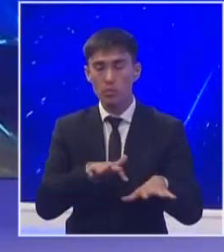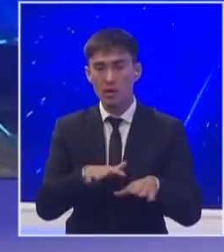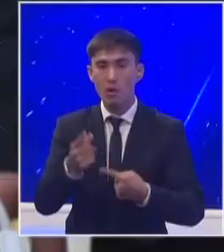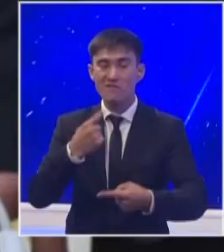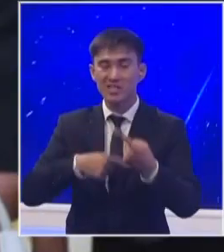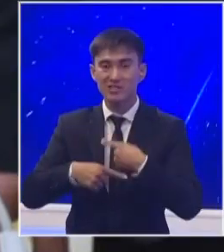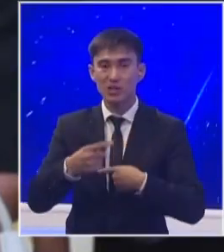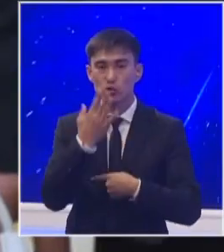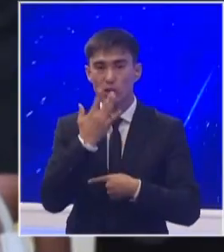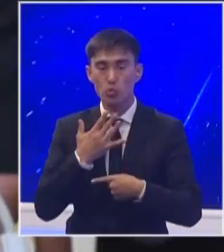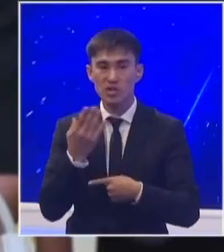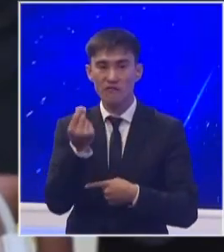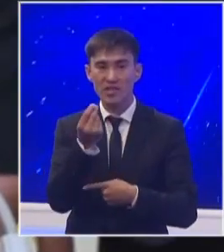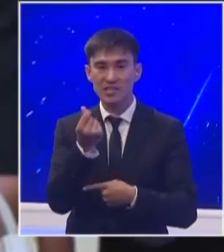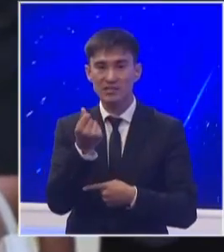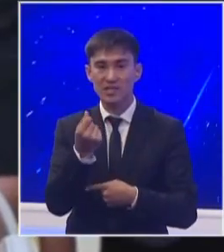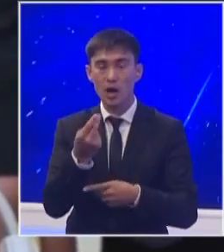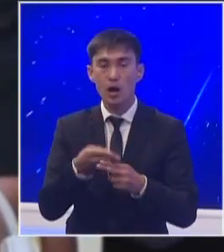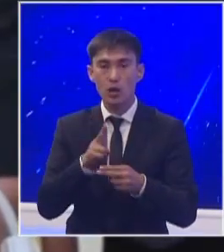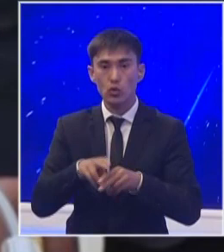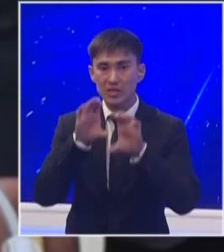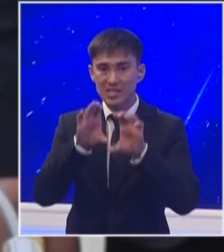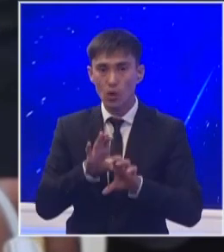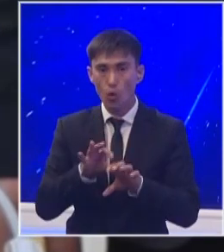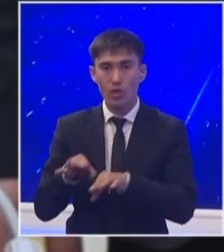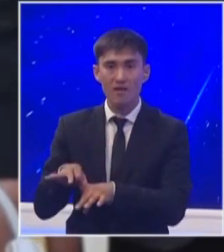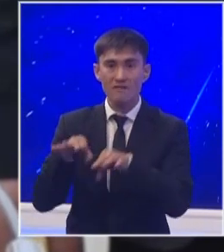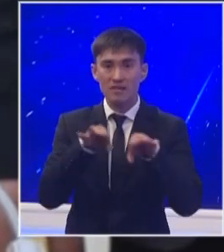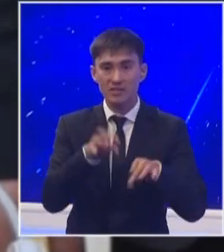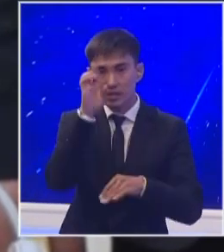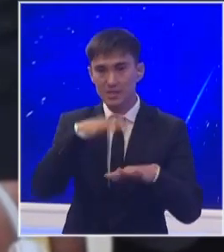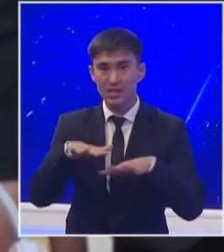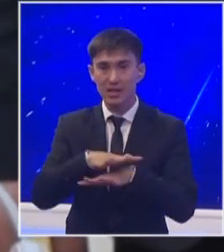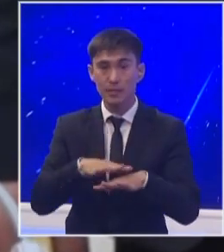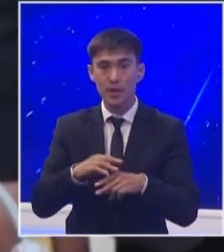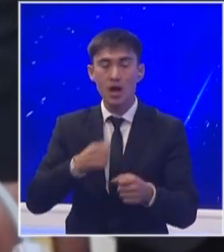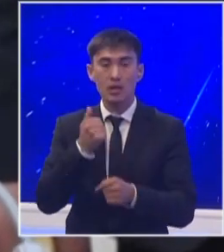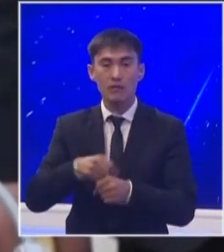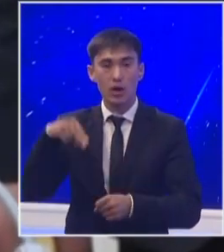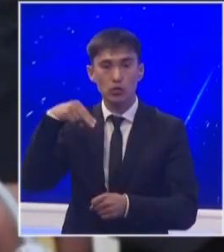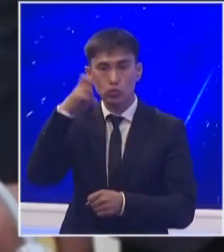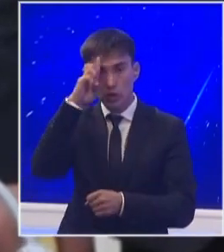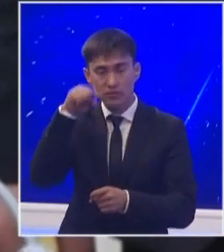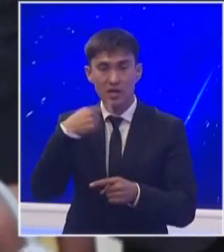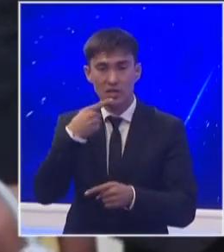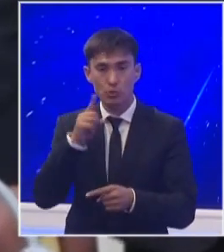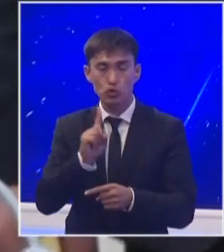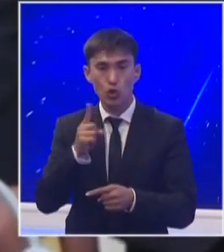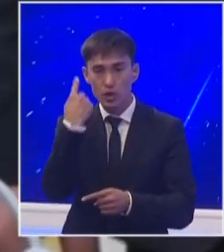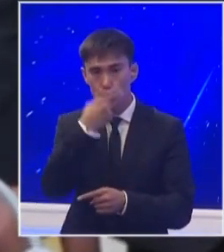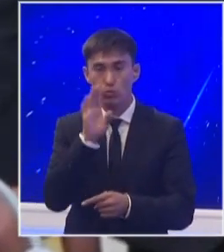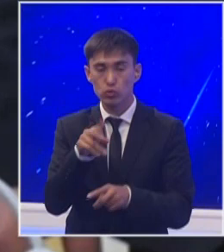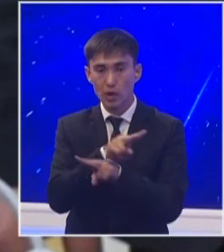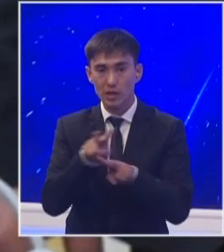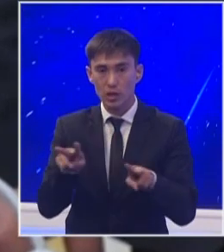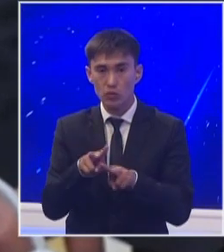по возврату из-за рубежа финансовых средств, которые незаконно вывезены из страны. Глава государства также отметил, что лично